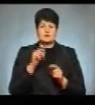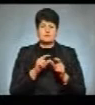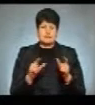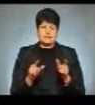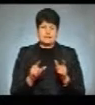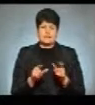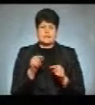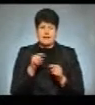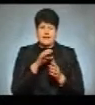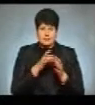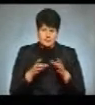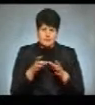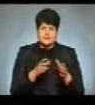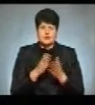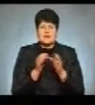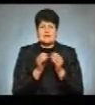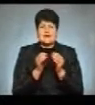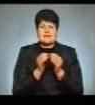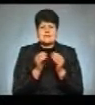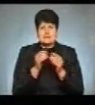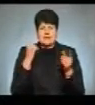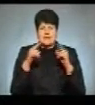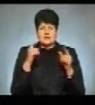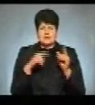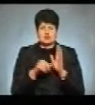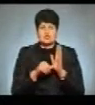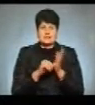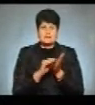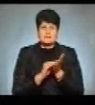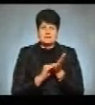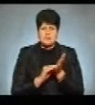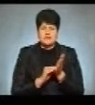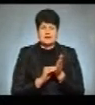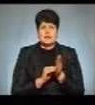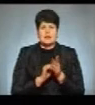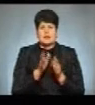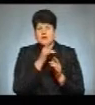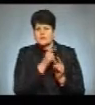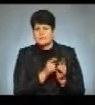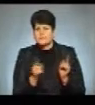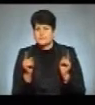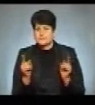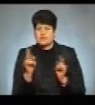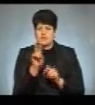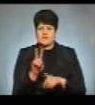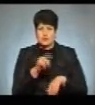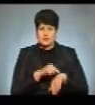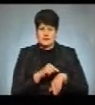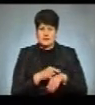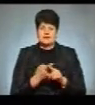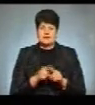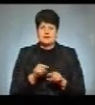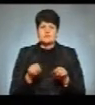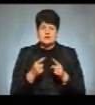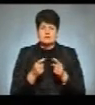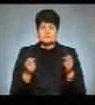диску 10 казок шести тернопільських письменників, тривалість начитаних творів – 2 години. Цей диск створили в межах проекту «Скарби